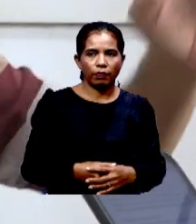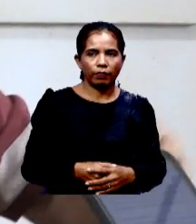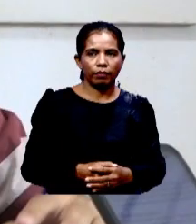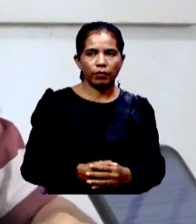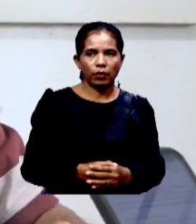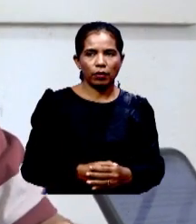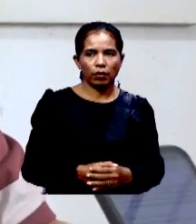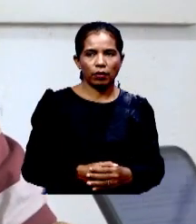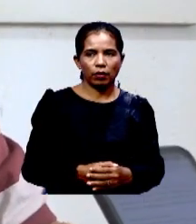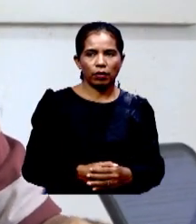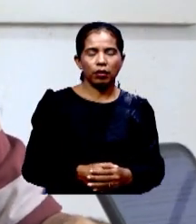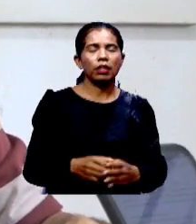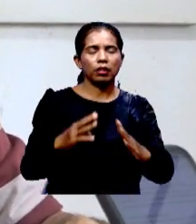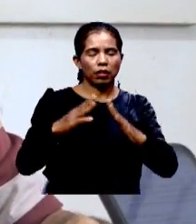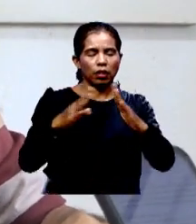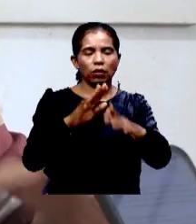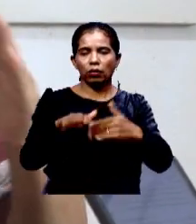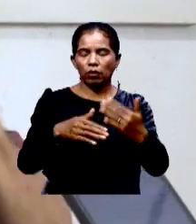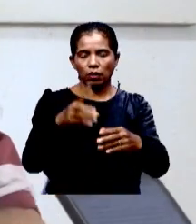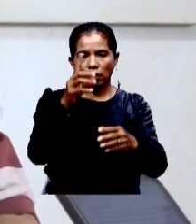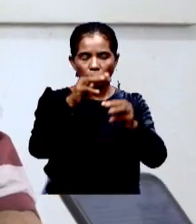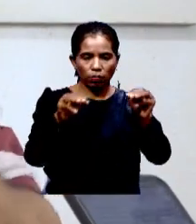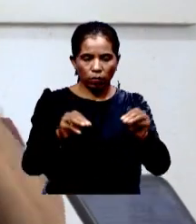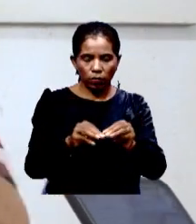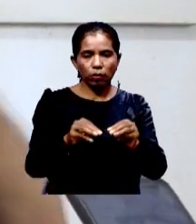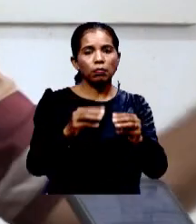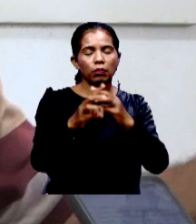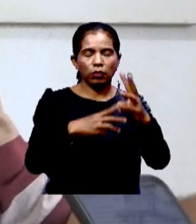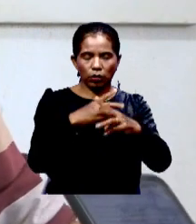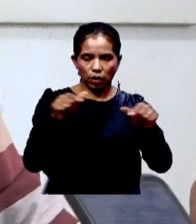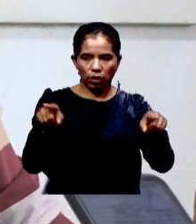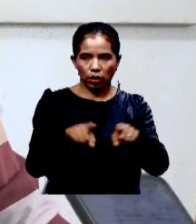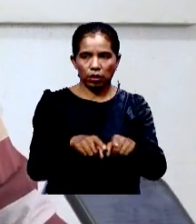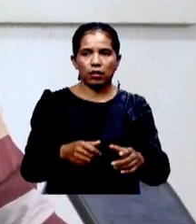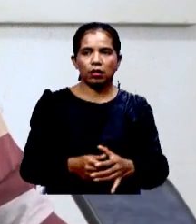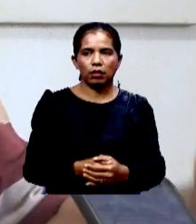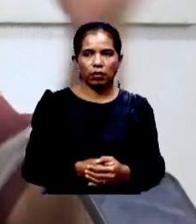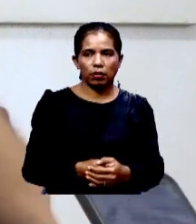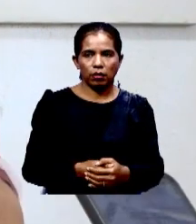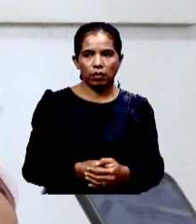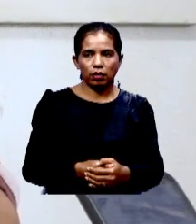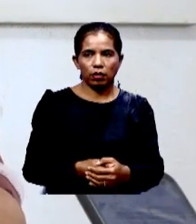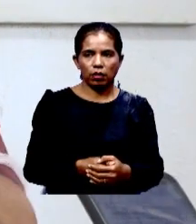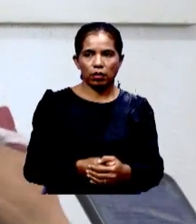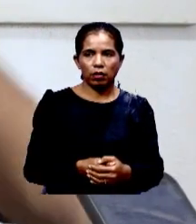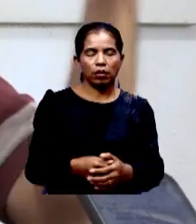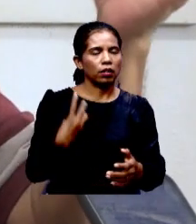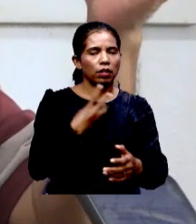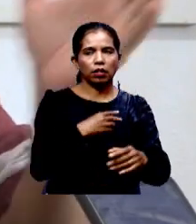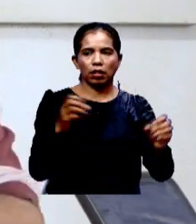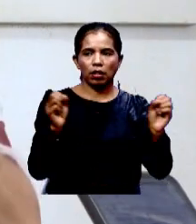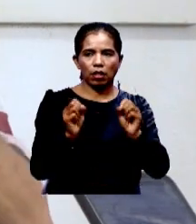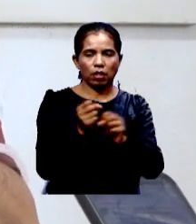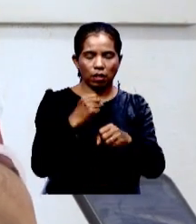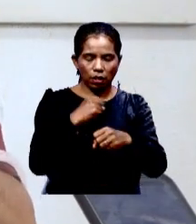Ni sidari hututu ya mundu ni asini. Tambah problema ni, rai ni lah aumenta. Si ita lah halo jestaun dia, ita emang aumenta.